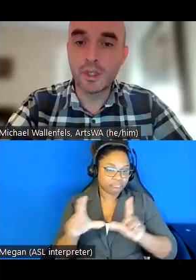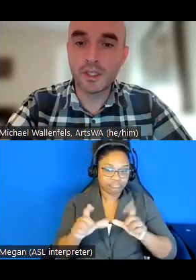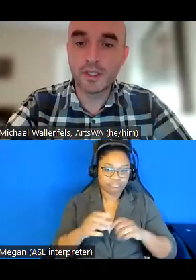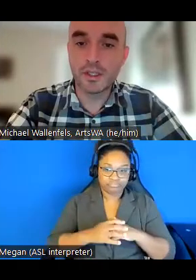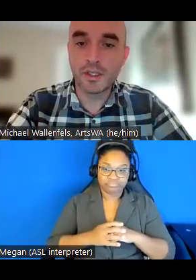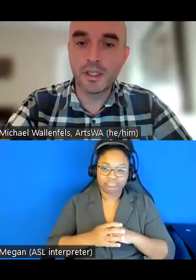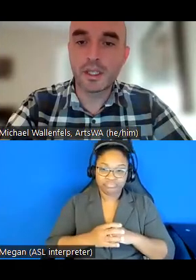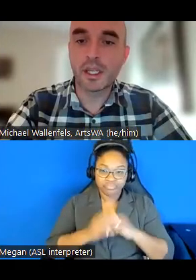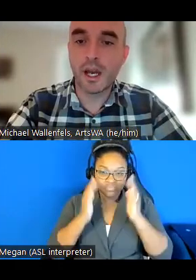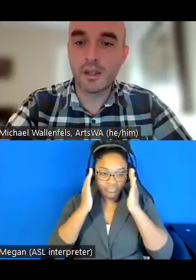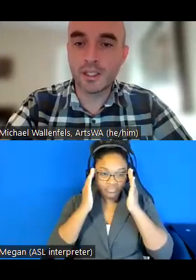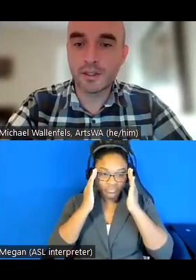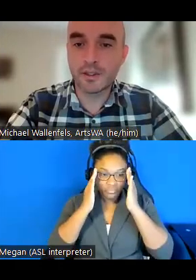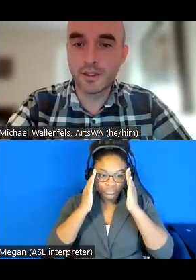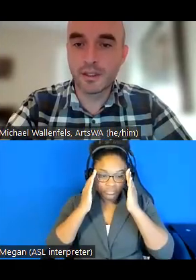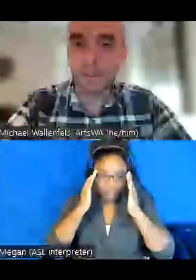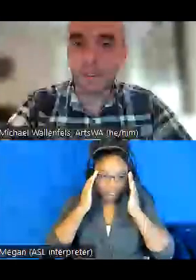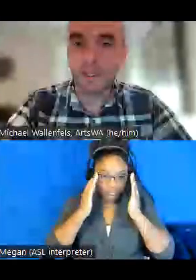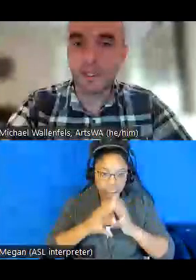카야켄,